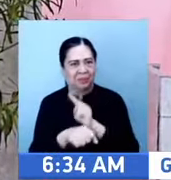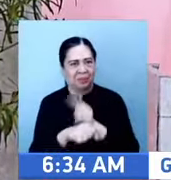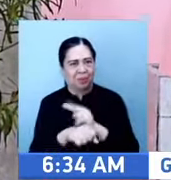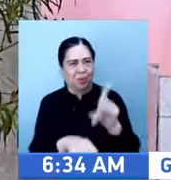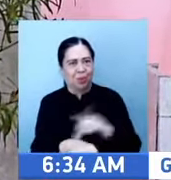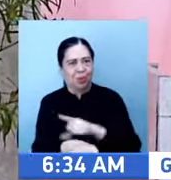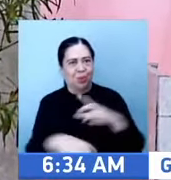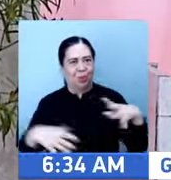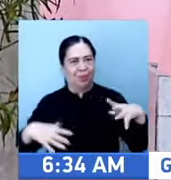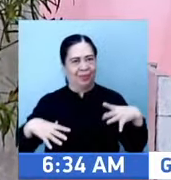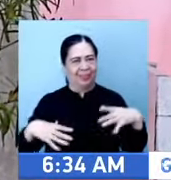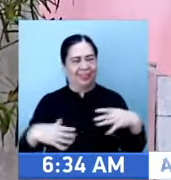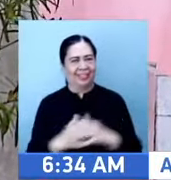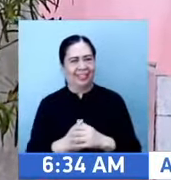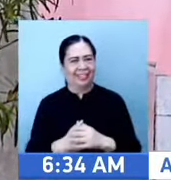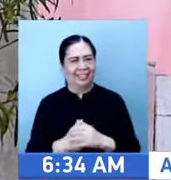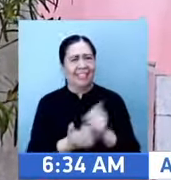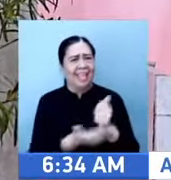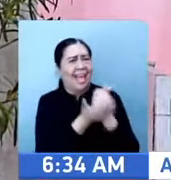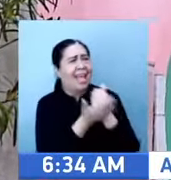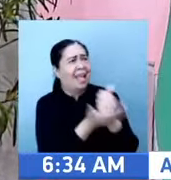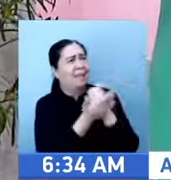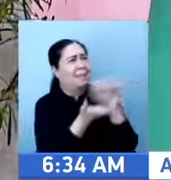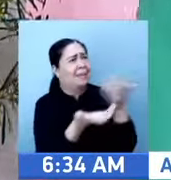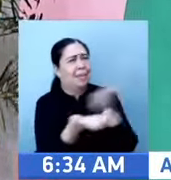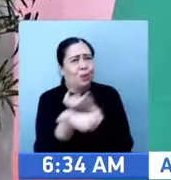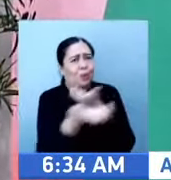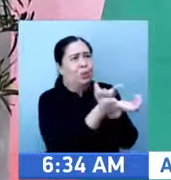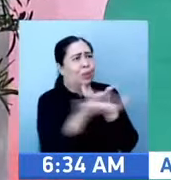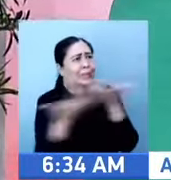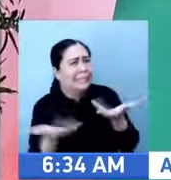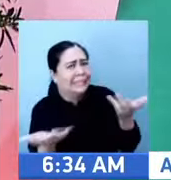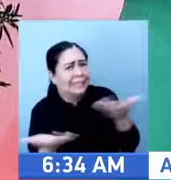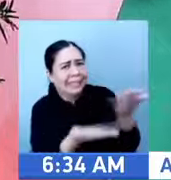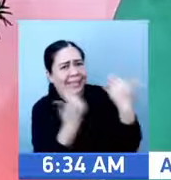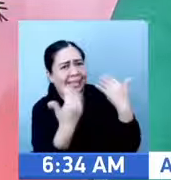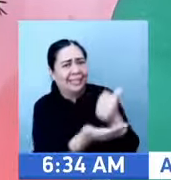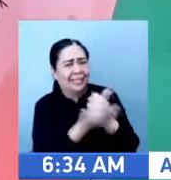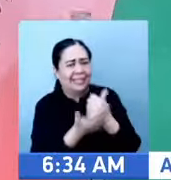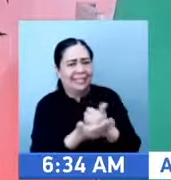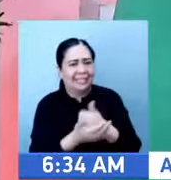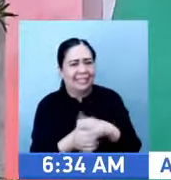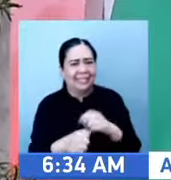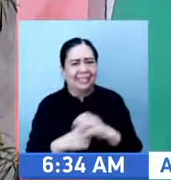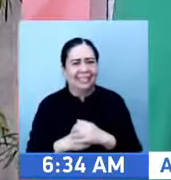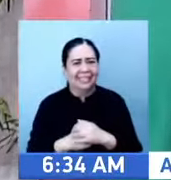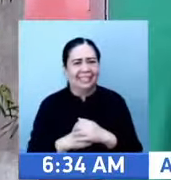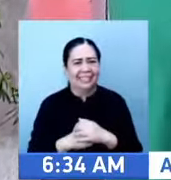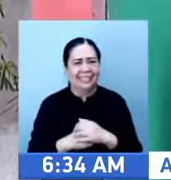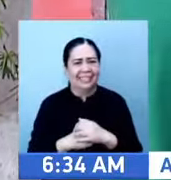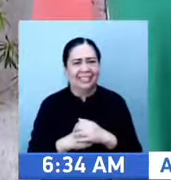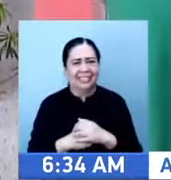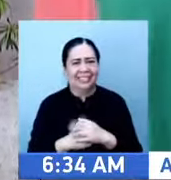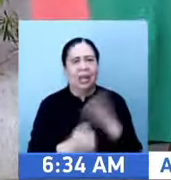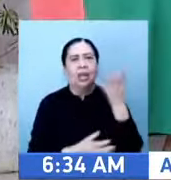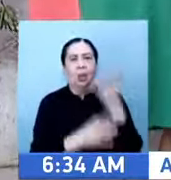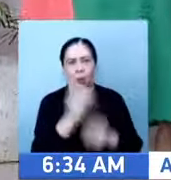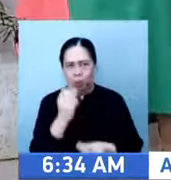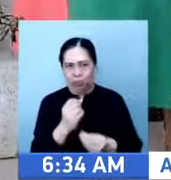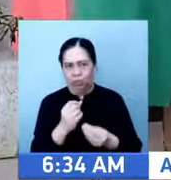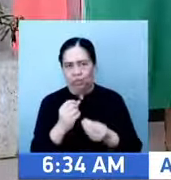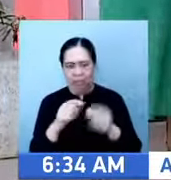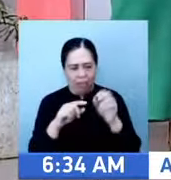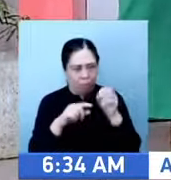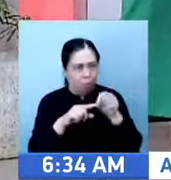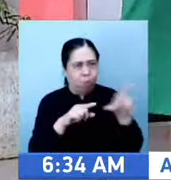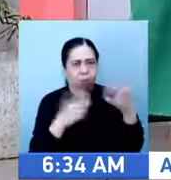Mateo, help! Nasa na yung fire extinguisher! Help! Ayan! Wala na naman! Naubos na sa Hit the Jackpot! All right, ayan